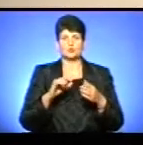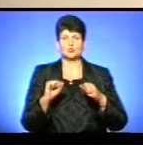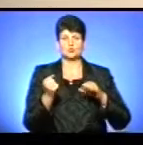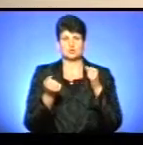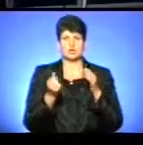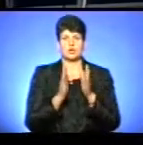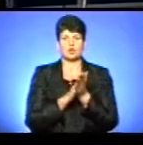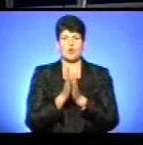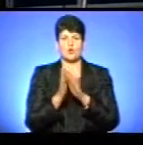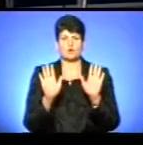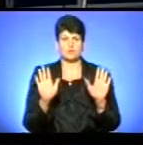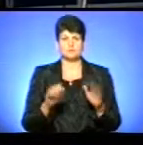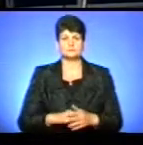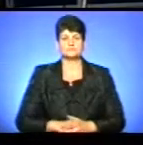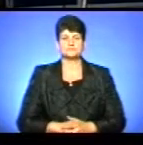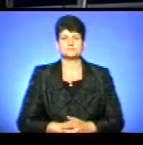долоньок.